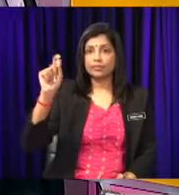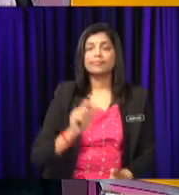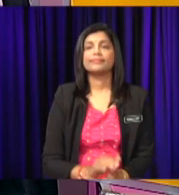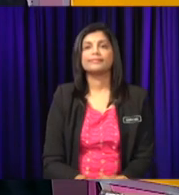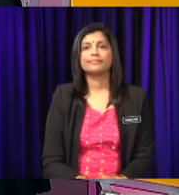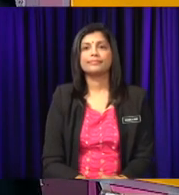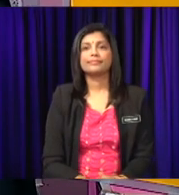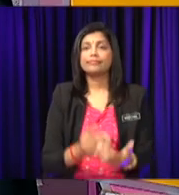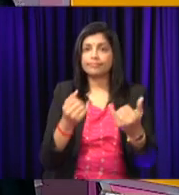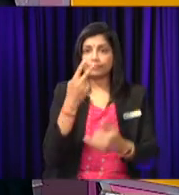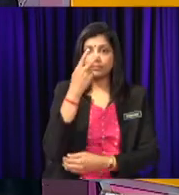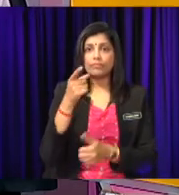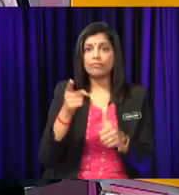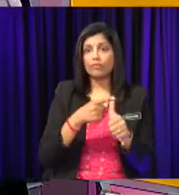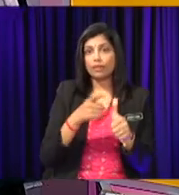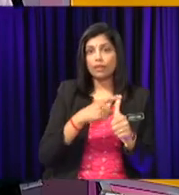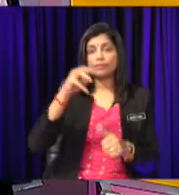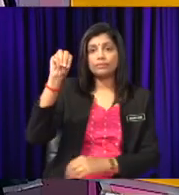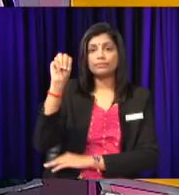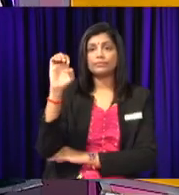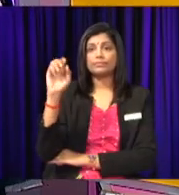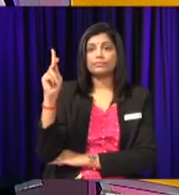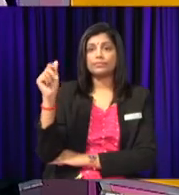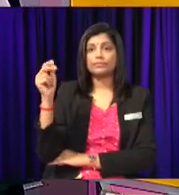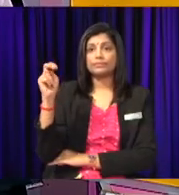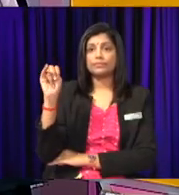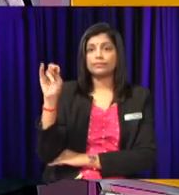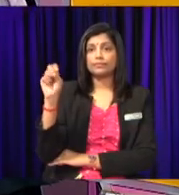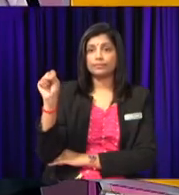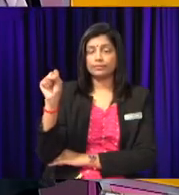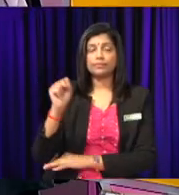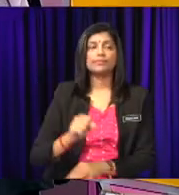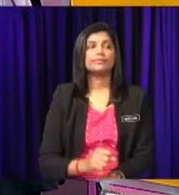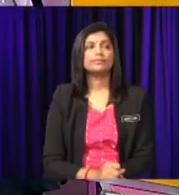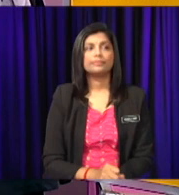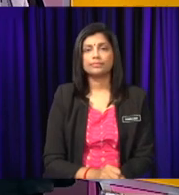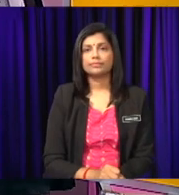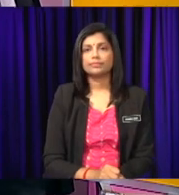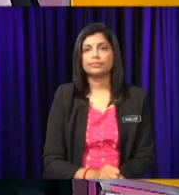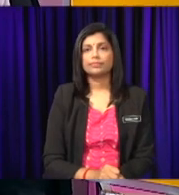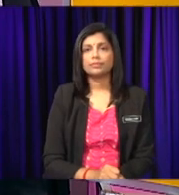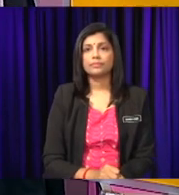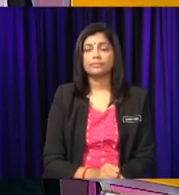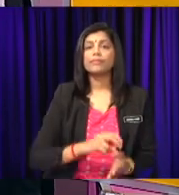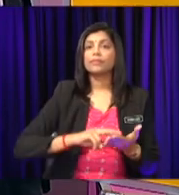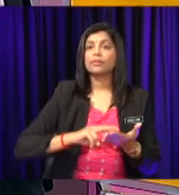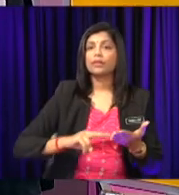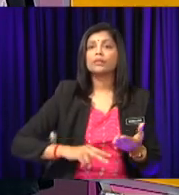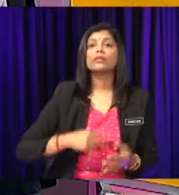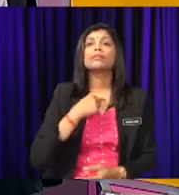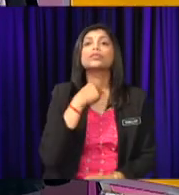sepintas lalu apa yang kita boleh pahami tentang bacaan mekanis ialah merupakan bacaan